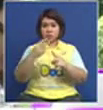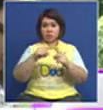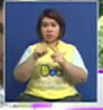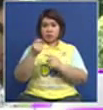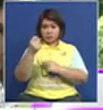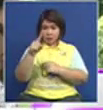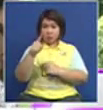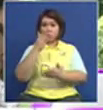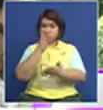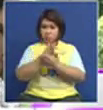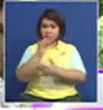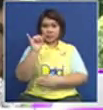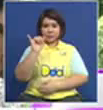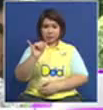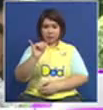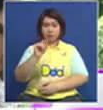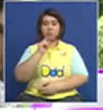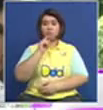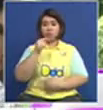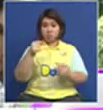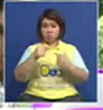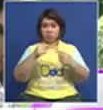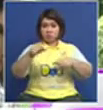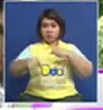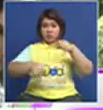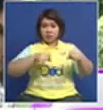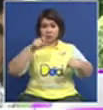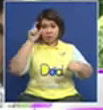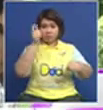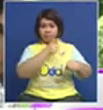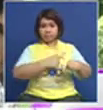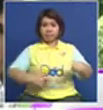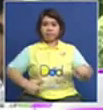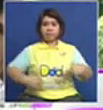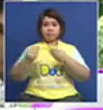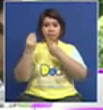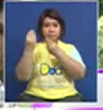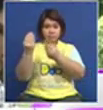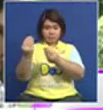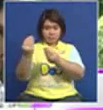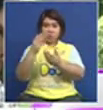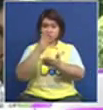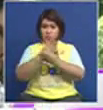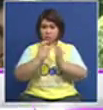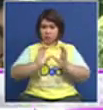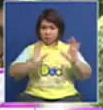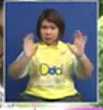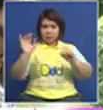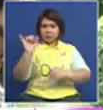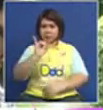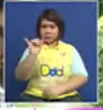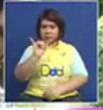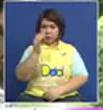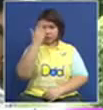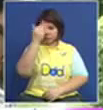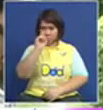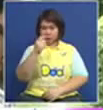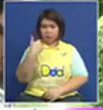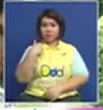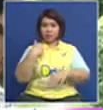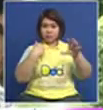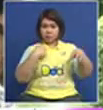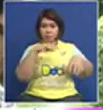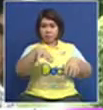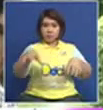กรรมเฉลิมพระเกียรติพระบาทสมเด็จพระเจ้าอยู่หัวปั่นเพื่อพ่อ Bike for Dad เป็นวันหยุดราชการเนื่องจากการสอบถามหน่วยงานที่เกี่ยวข้